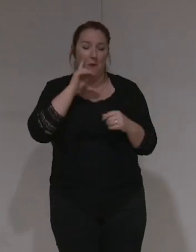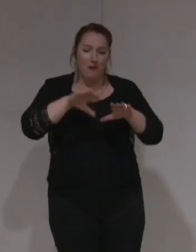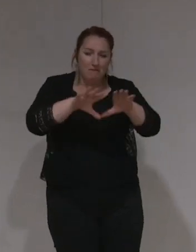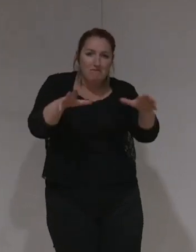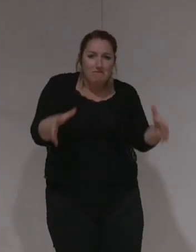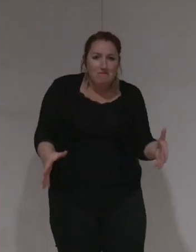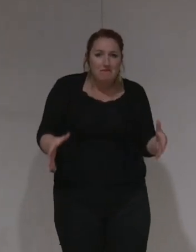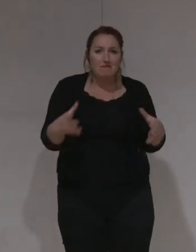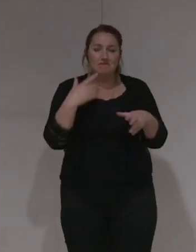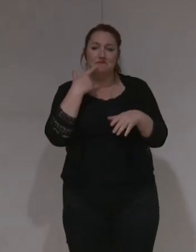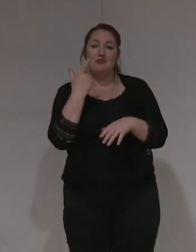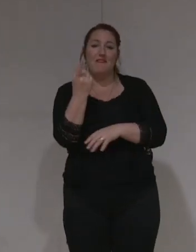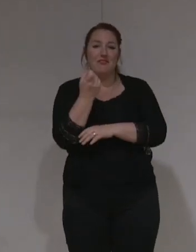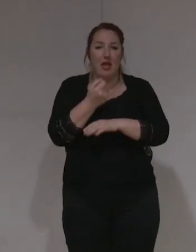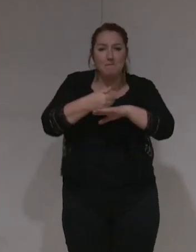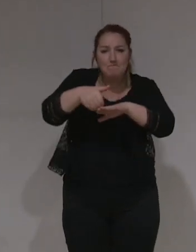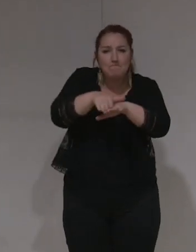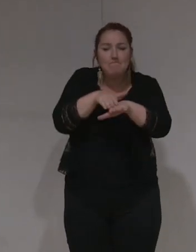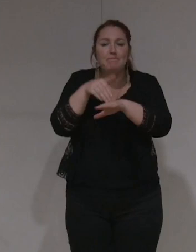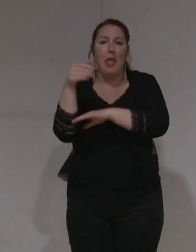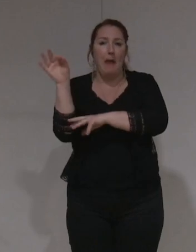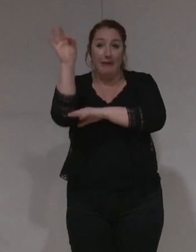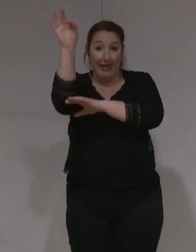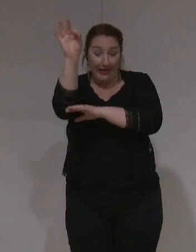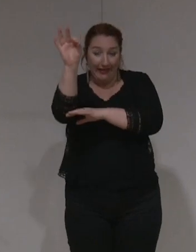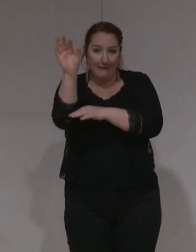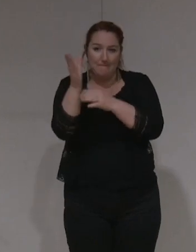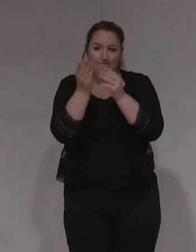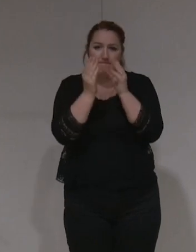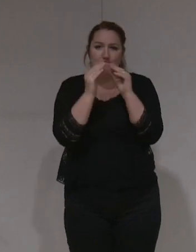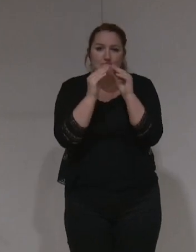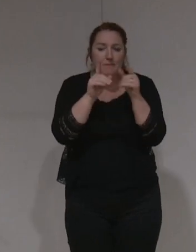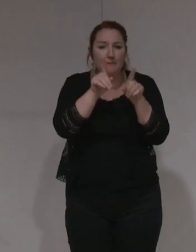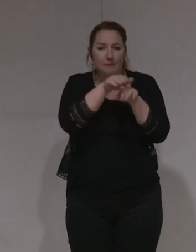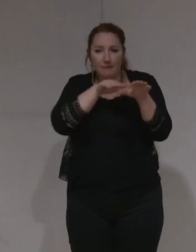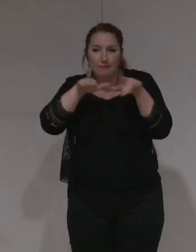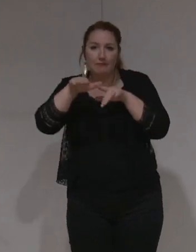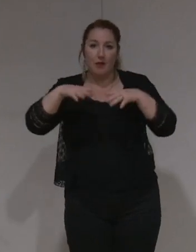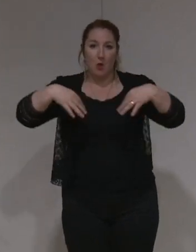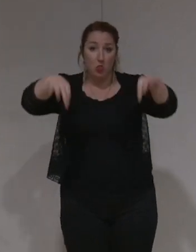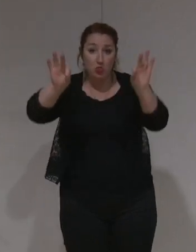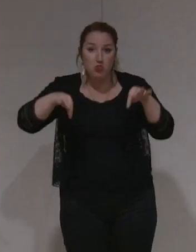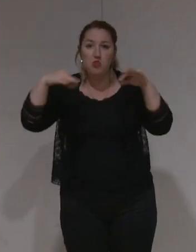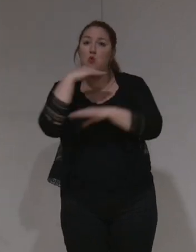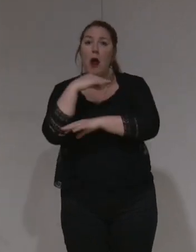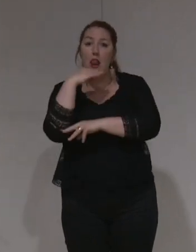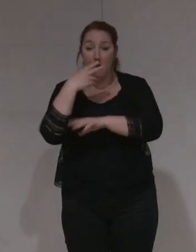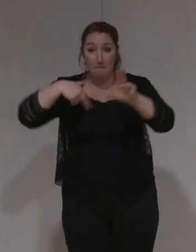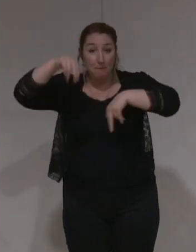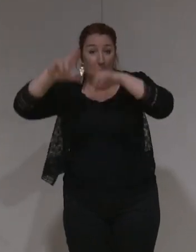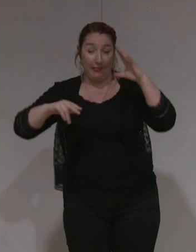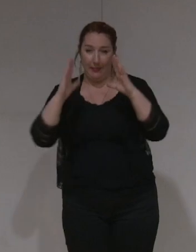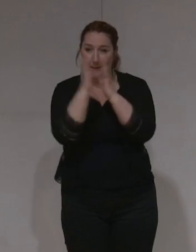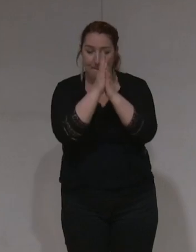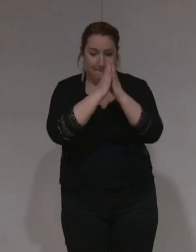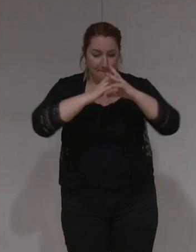en plaque de cire d'abeille et une autre partie de l'iglou qui est la toile peinte ce qui nous amène peu à peu à nouveau à